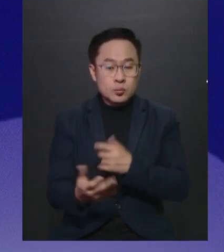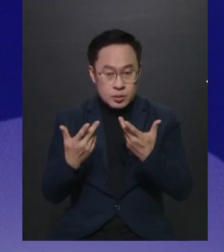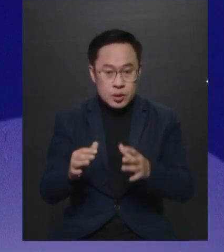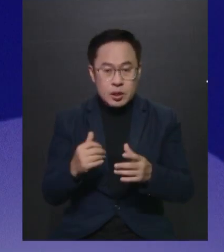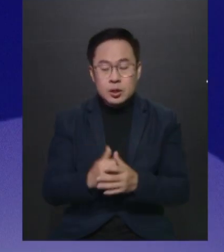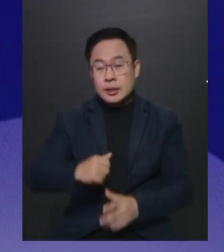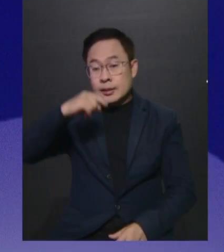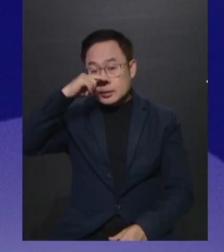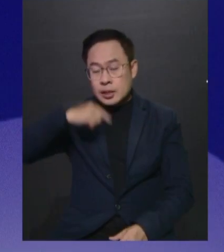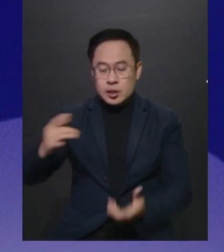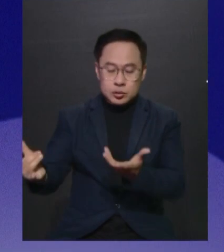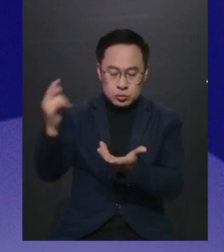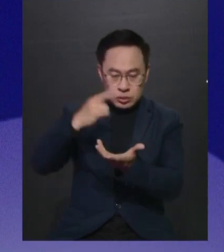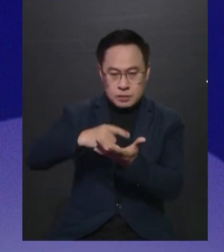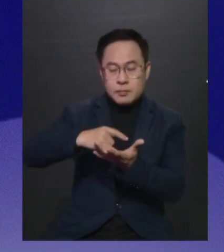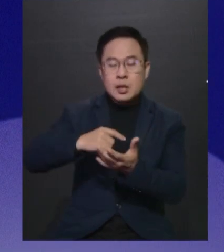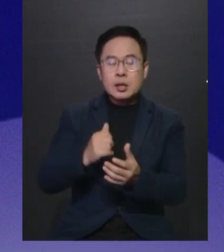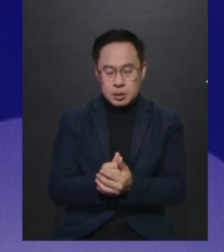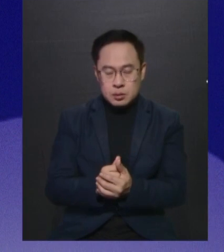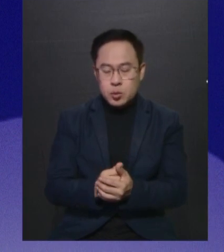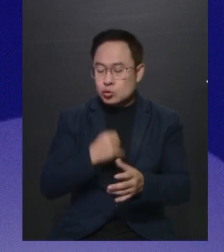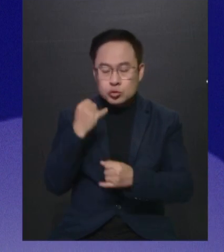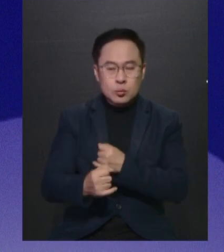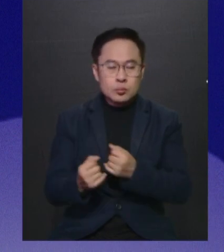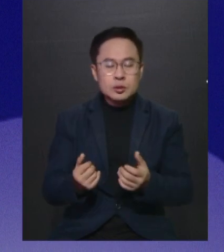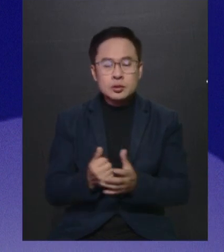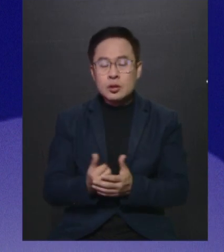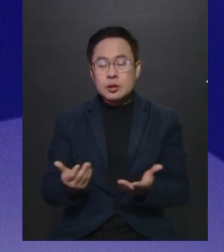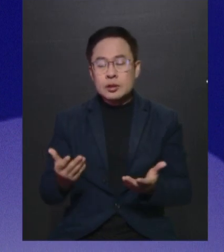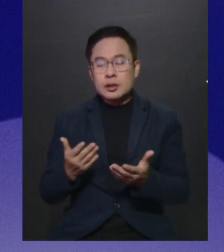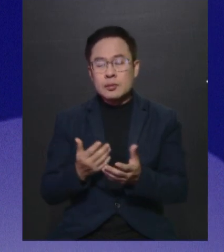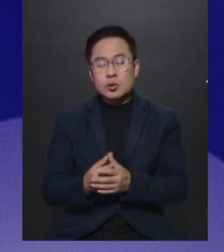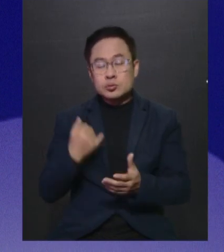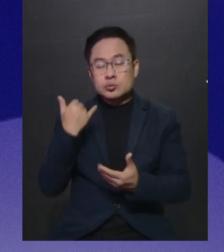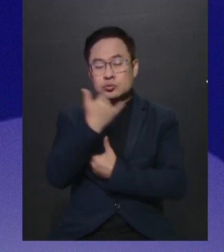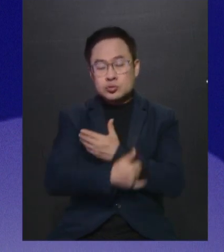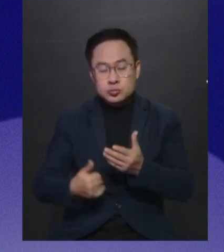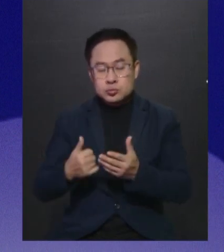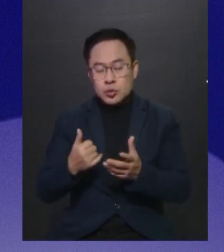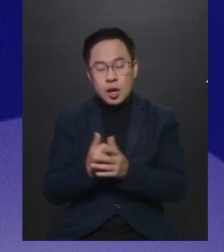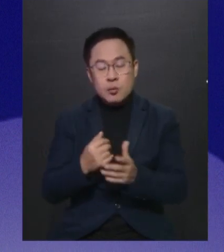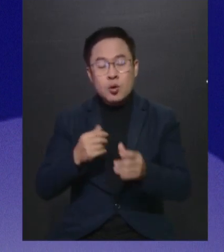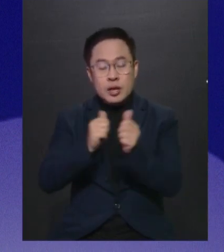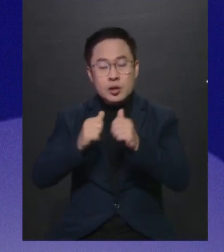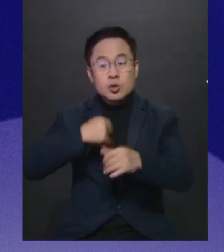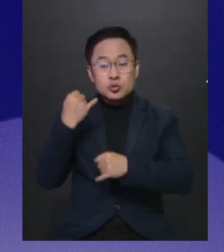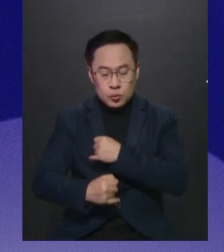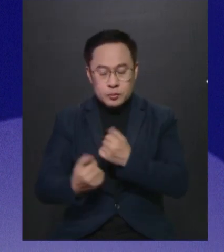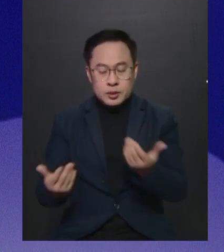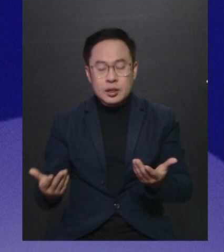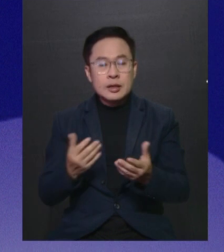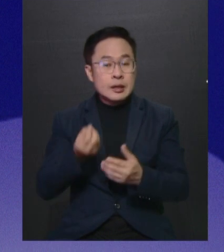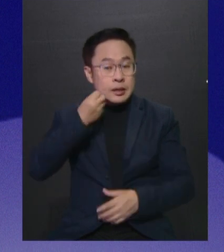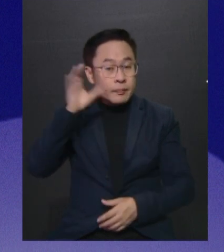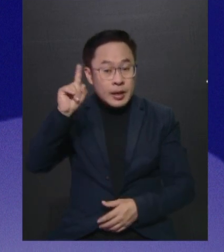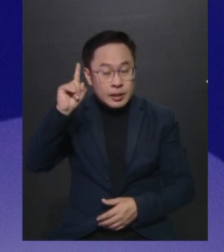เตะทีมชาติไทยก็จะรีบเดินทางกลับมาที่ประเทศไทย น ั่งเรือก่อนไปที่ ฟินแลนด ์แล้วก็ขึ้นเครื่องจากฟินแลนด์ต่อไปที ่ โด